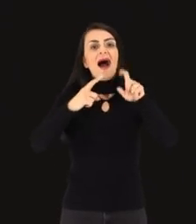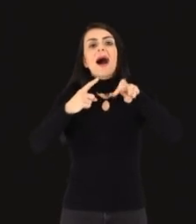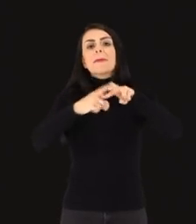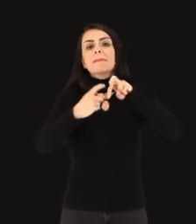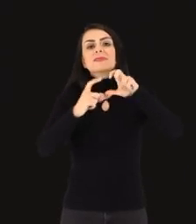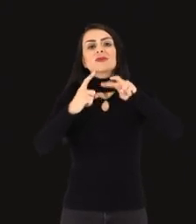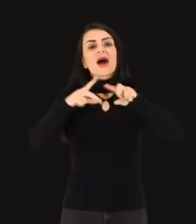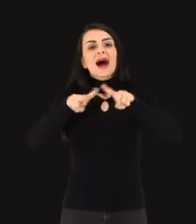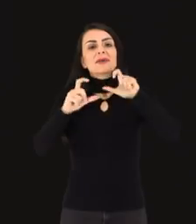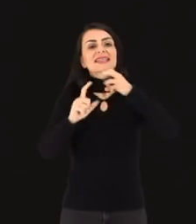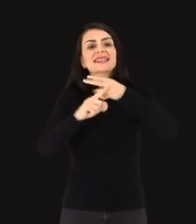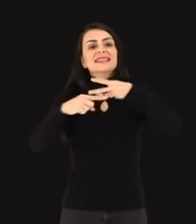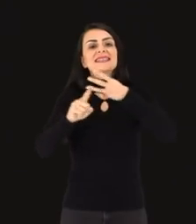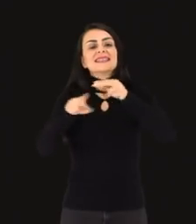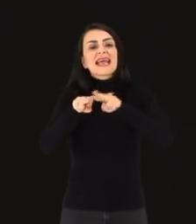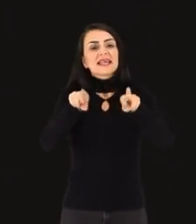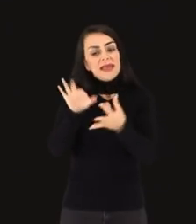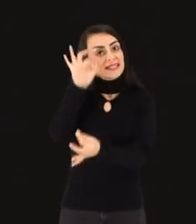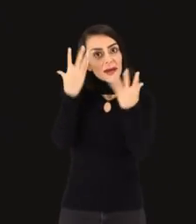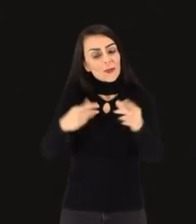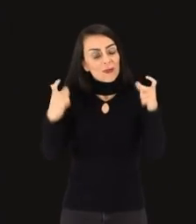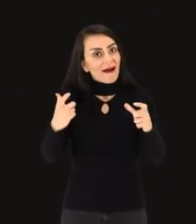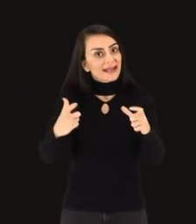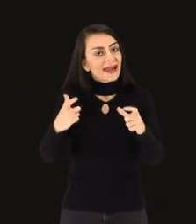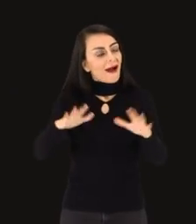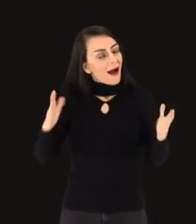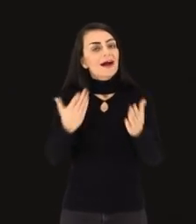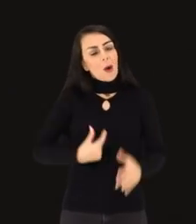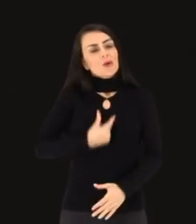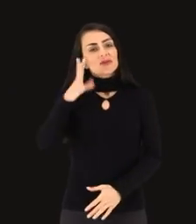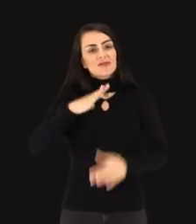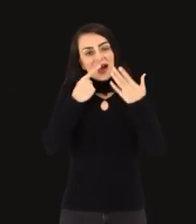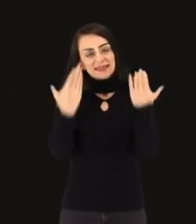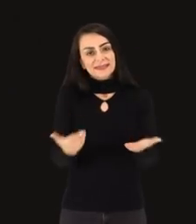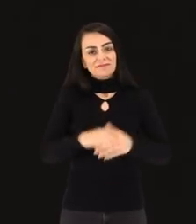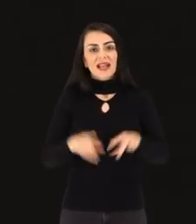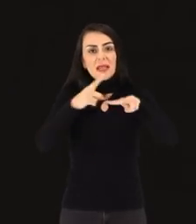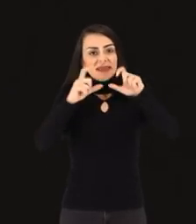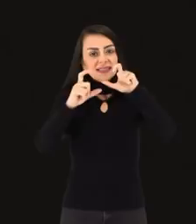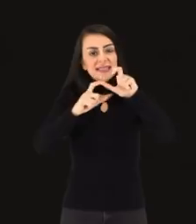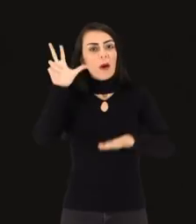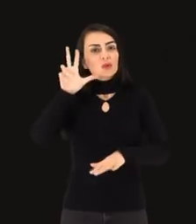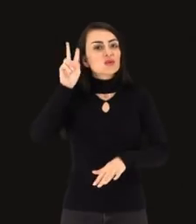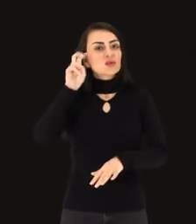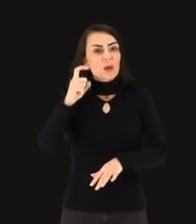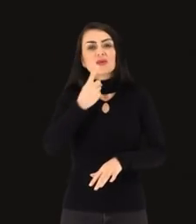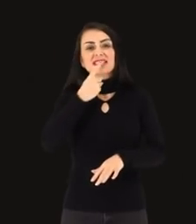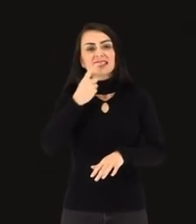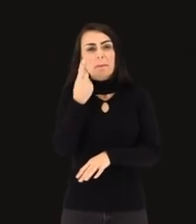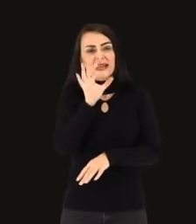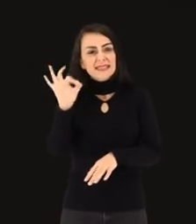yerdir, ne de dünya değişmeyecek bir düzendedir. En azından Alparslan Sezek gibi insanların olduğu